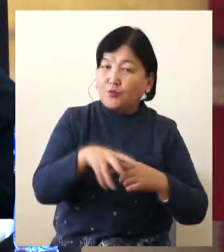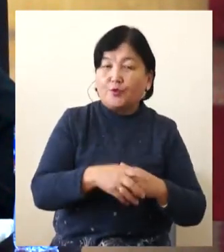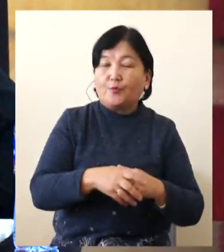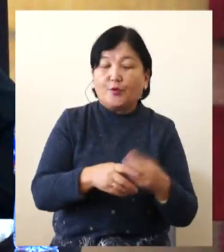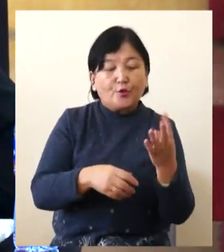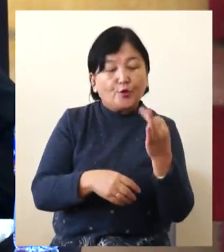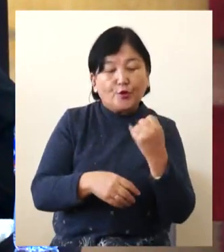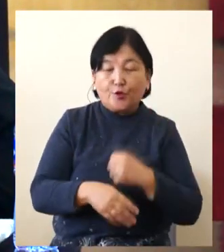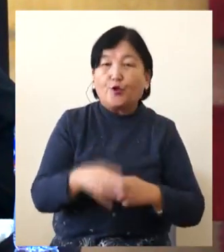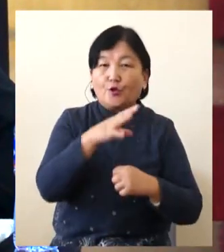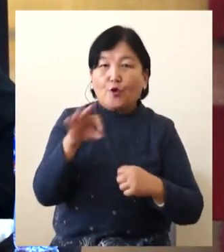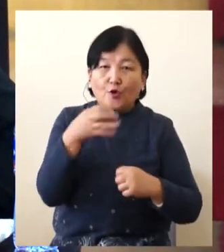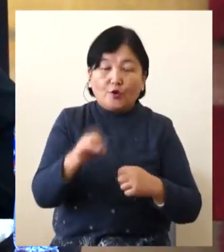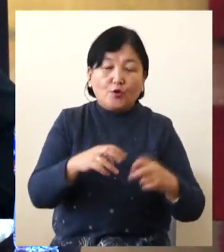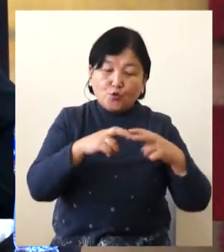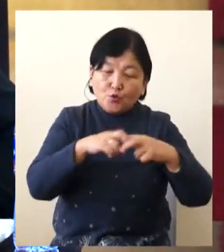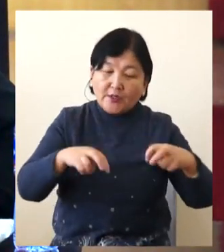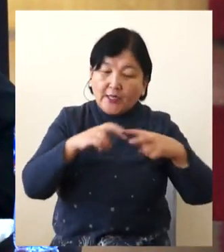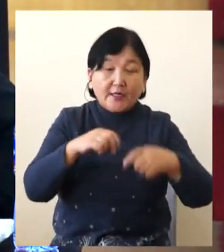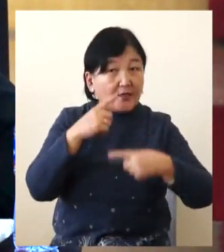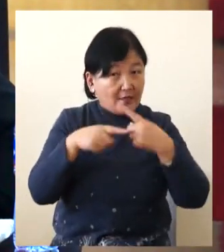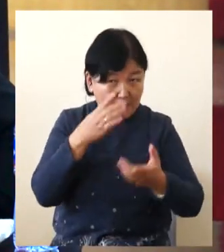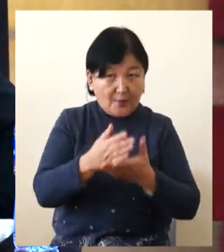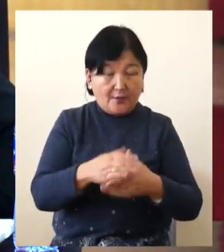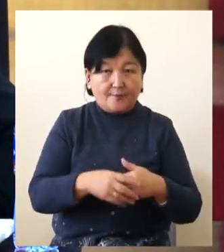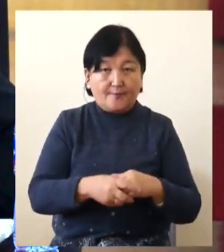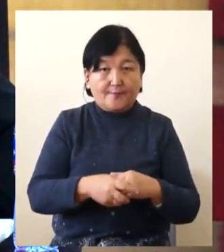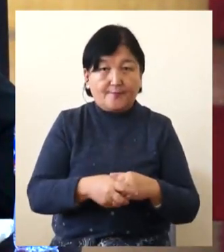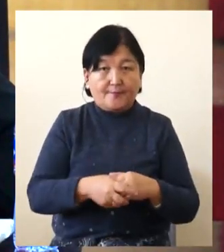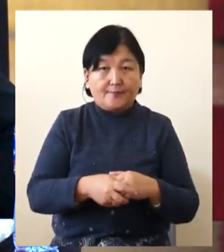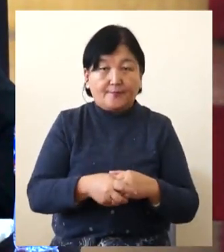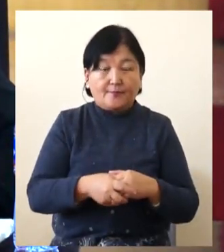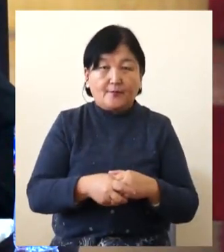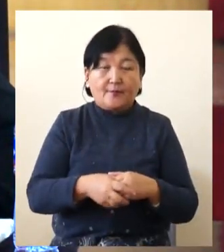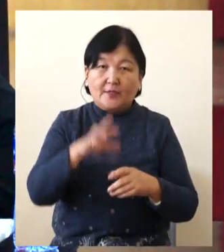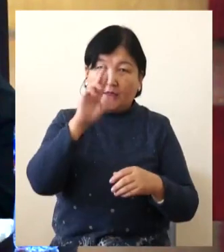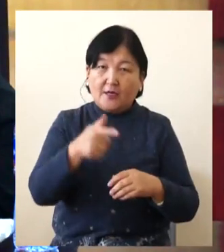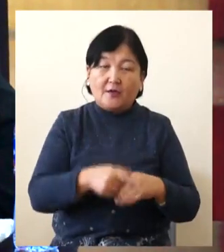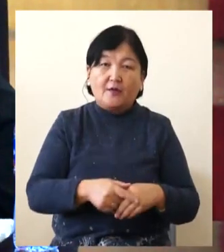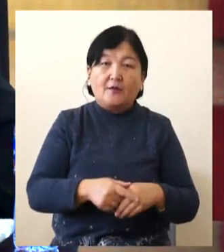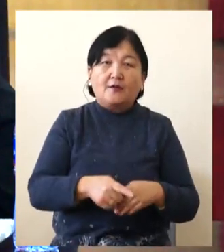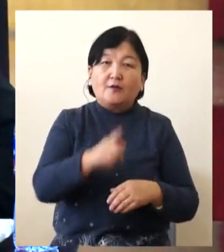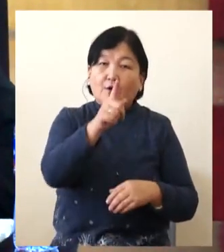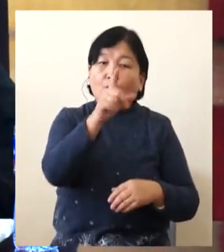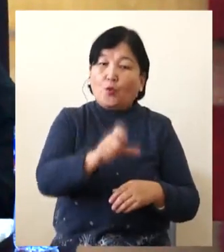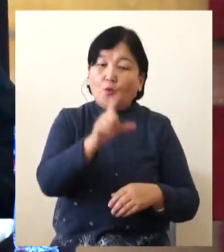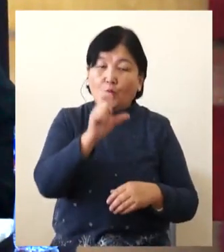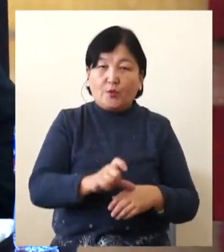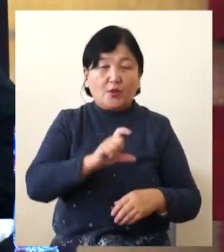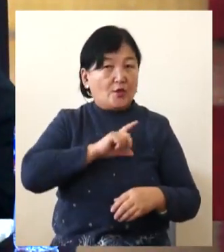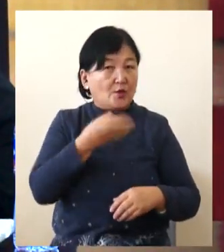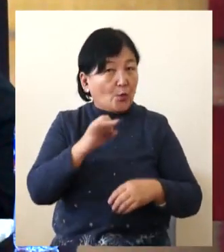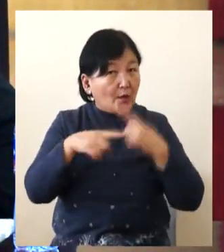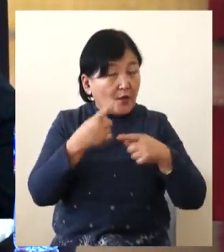бол яг тодорхой тоо баримттайгаар судалгаатайгаар юу болохгүй гэдгийг ярьж байгаа. А түүнээс яг нэг хувь хүний тухайд айхад